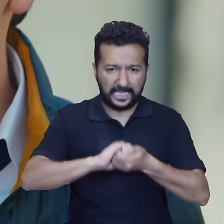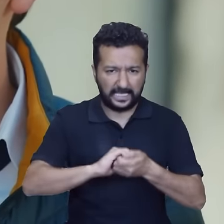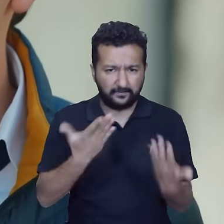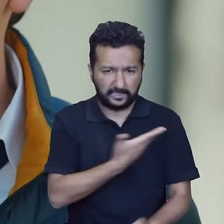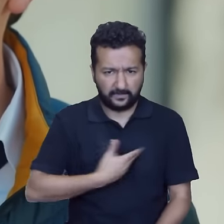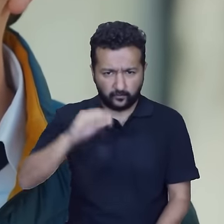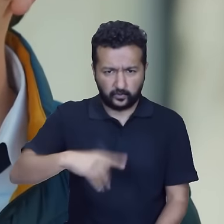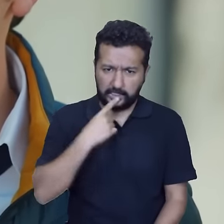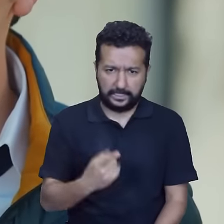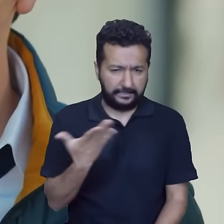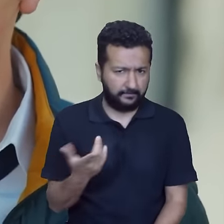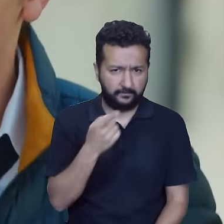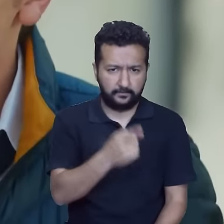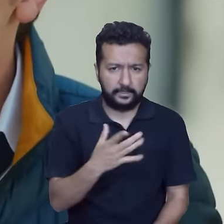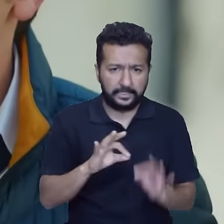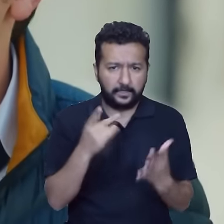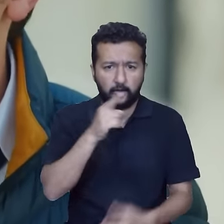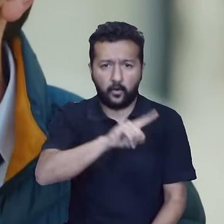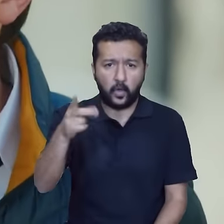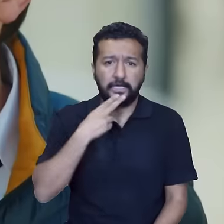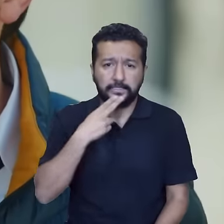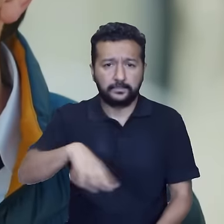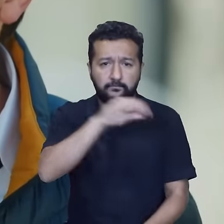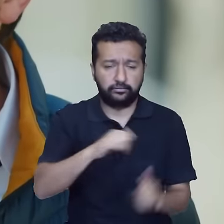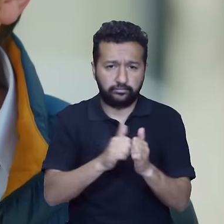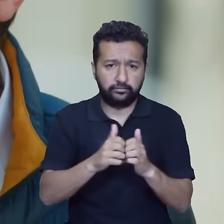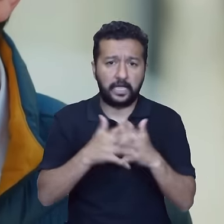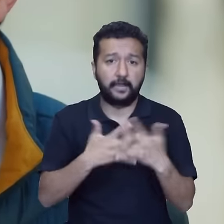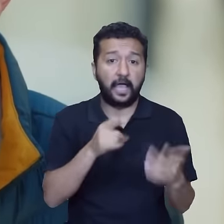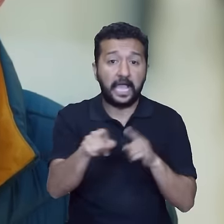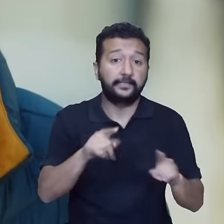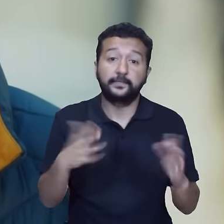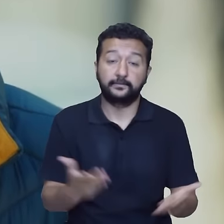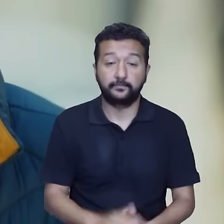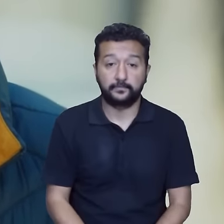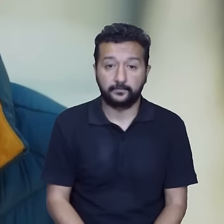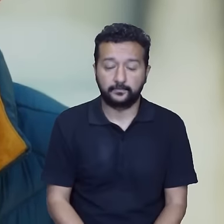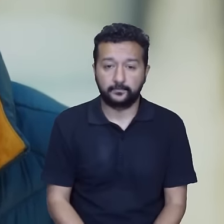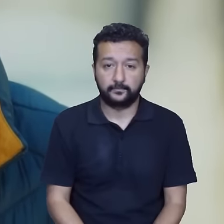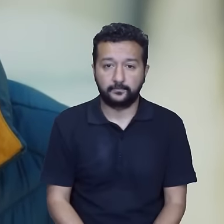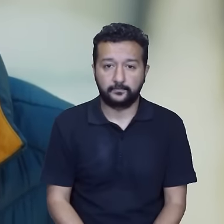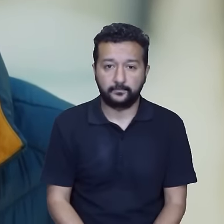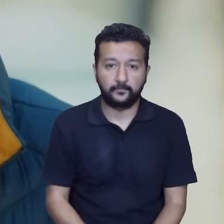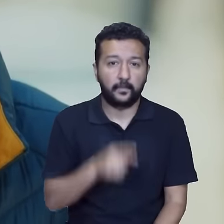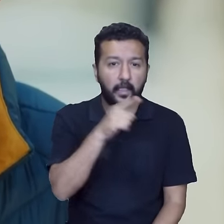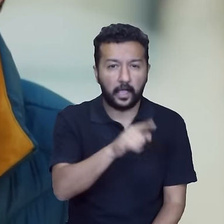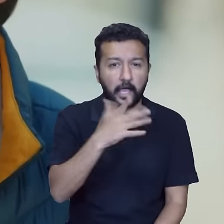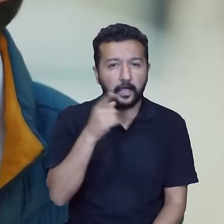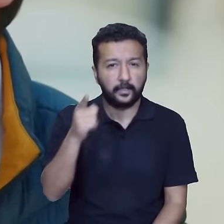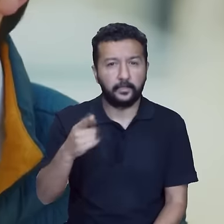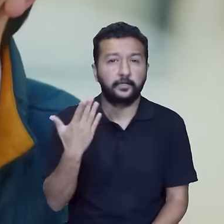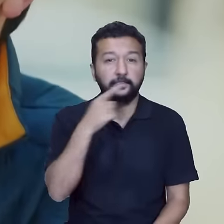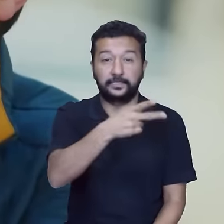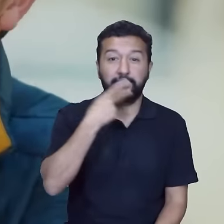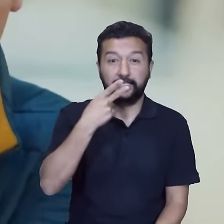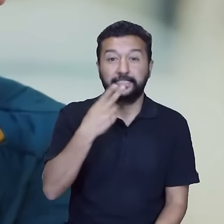Kankimin sevdiği çocuk derken? Lan 10 kız geziyor bunlar sürü gibi. Hangisi acaba? Ana, lan